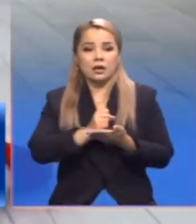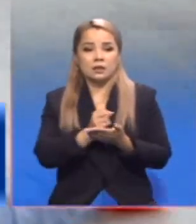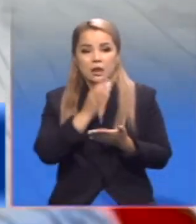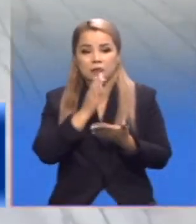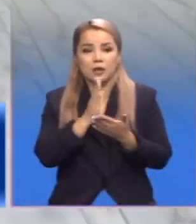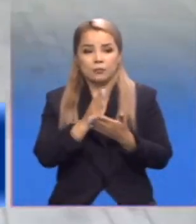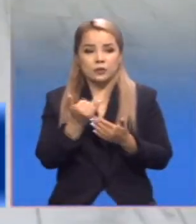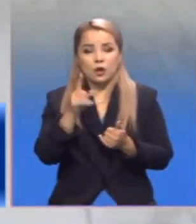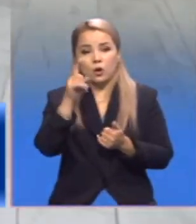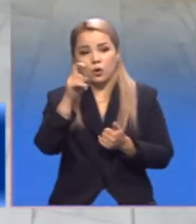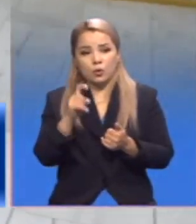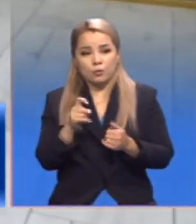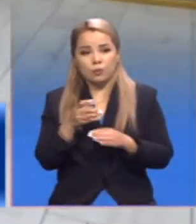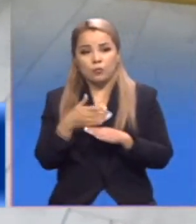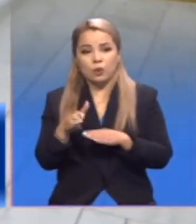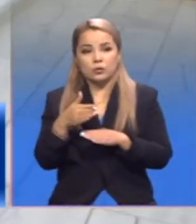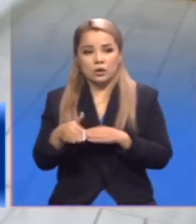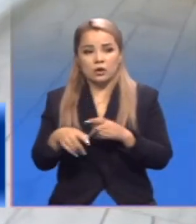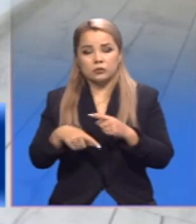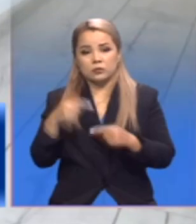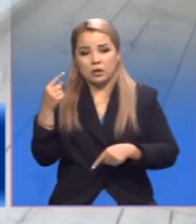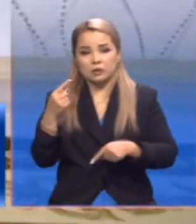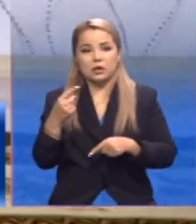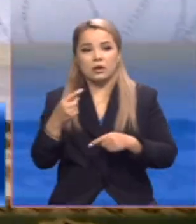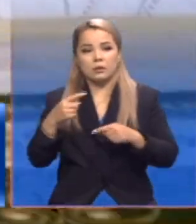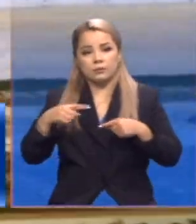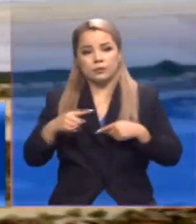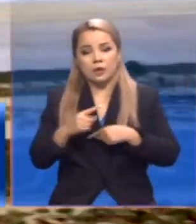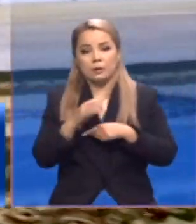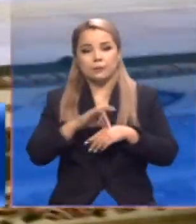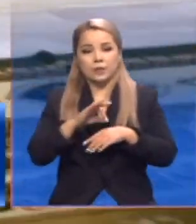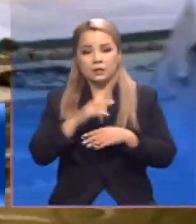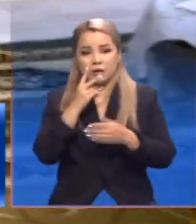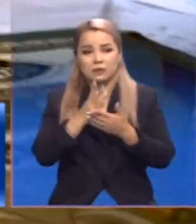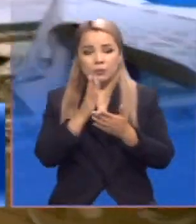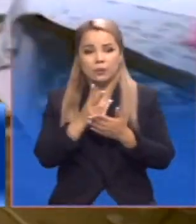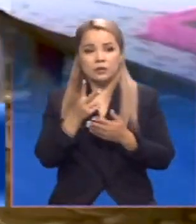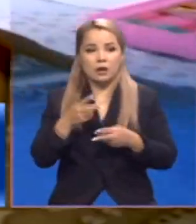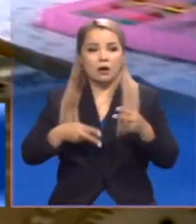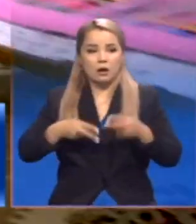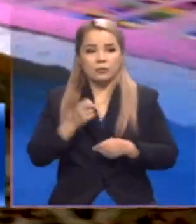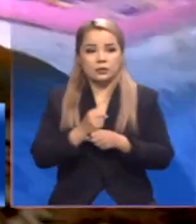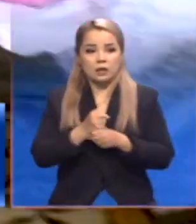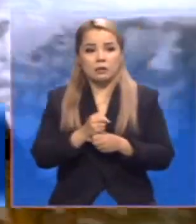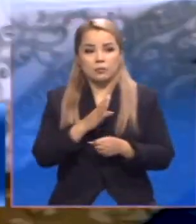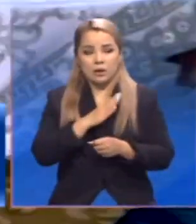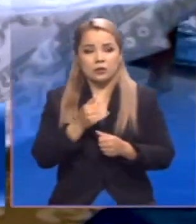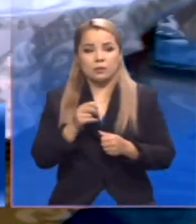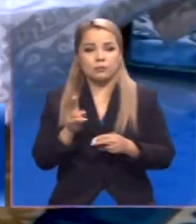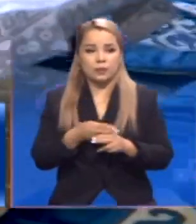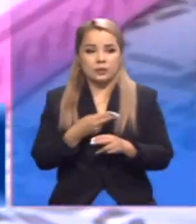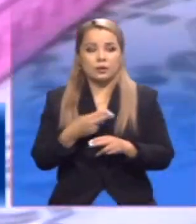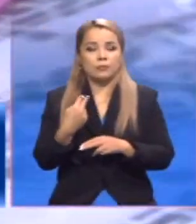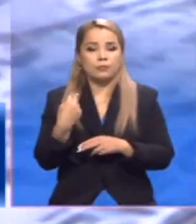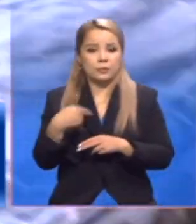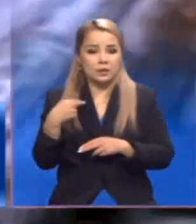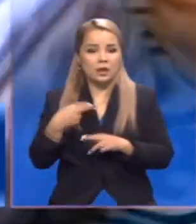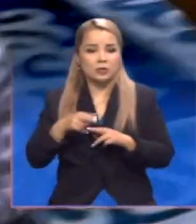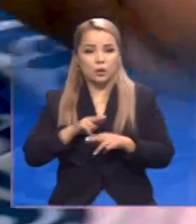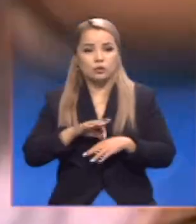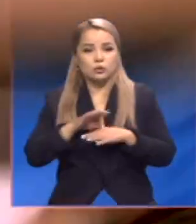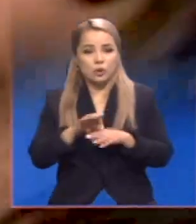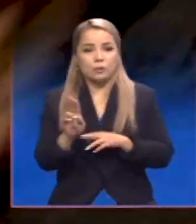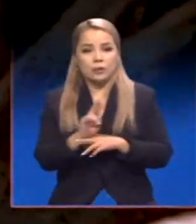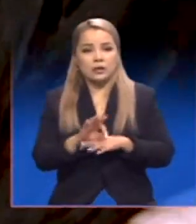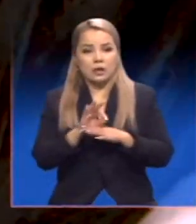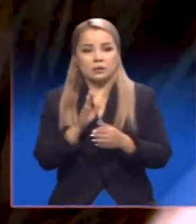яғни омыртқа жотасы бөлшектеніп жұлынына жарық шыққан. Ауруы анықталғалы екі операция жасатты. Үздіксіз ем алып келеді. Енді жүріп кету